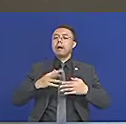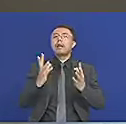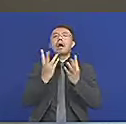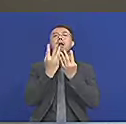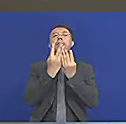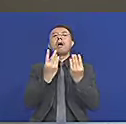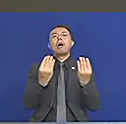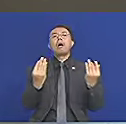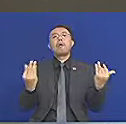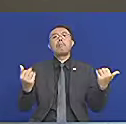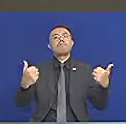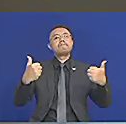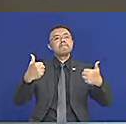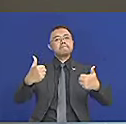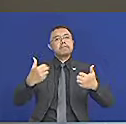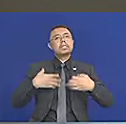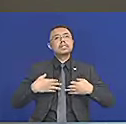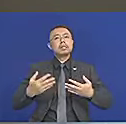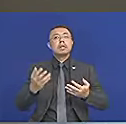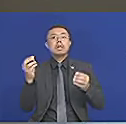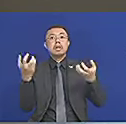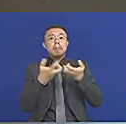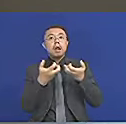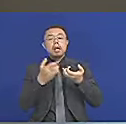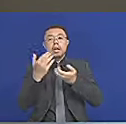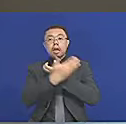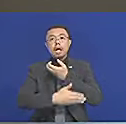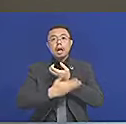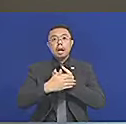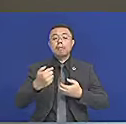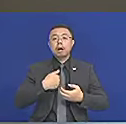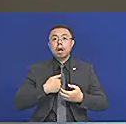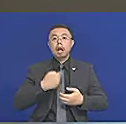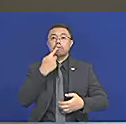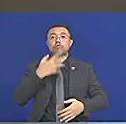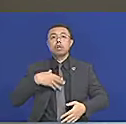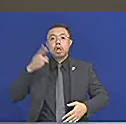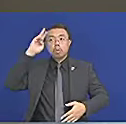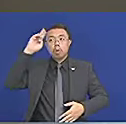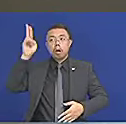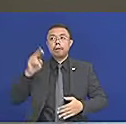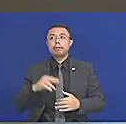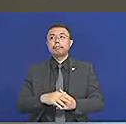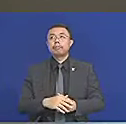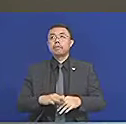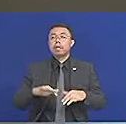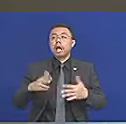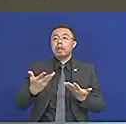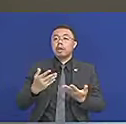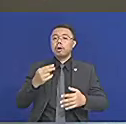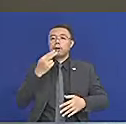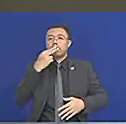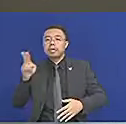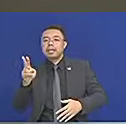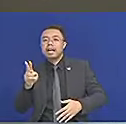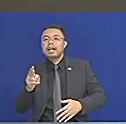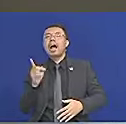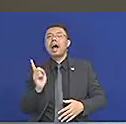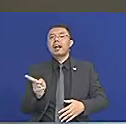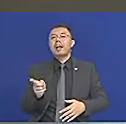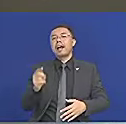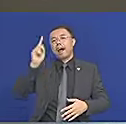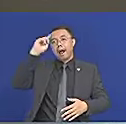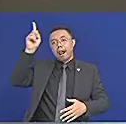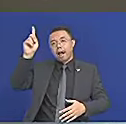makmur dibanding negara-negara yang mengaku bertuhan atau percaya adanya Allah